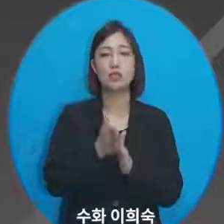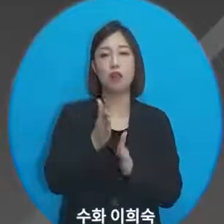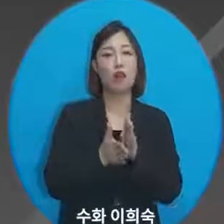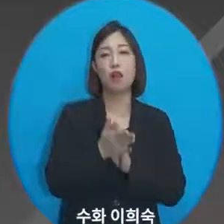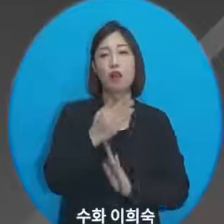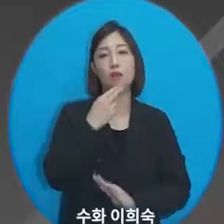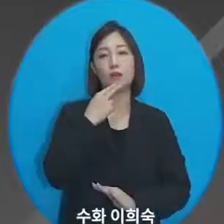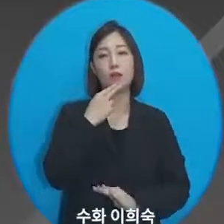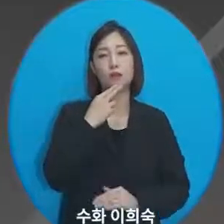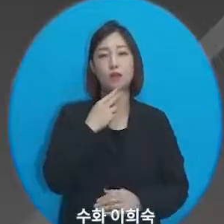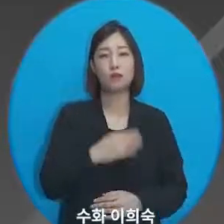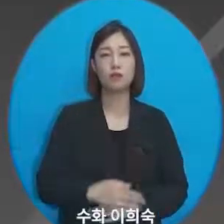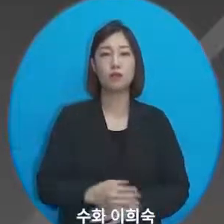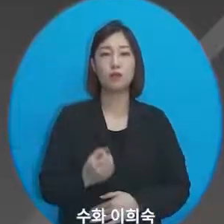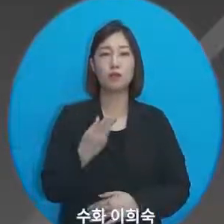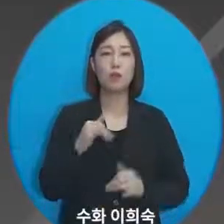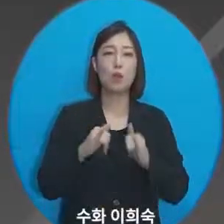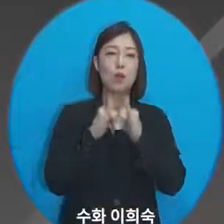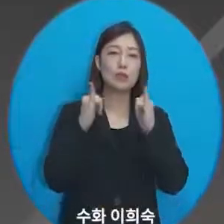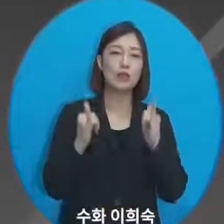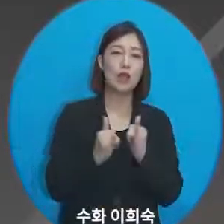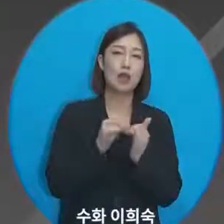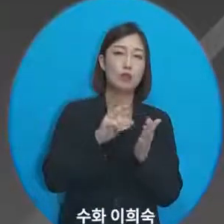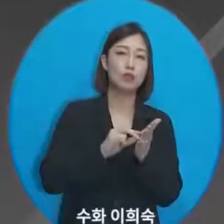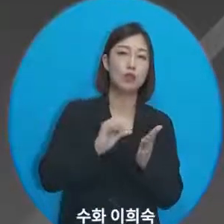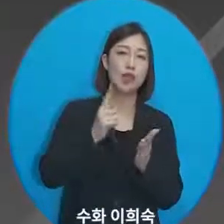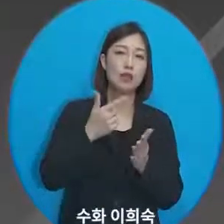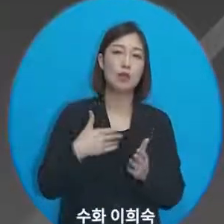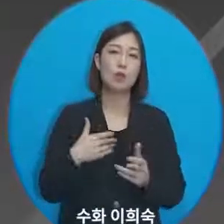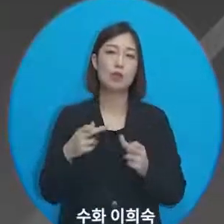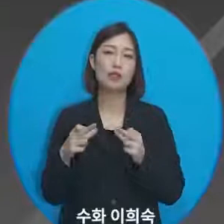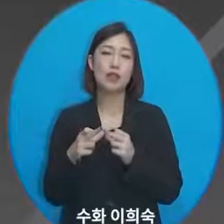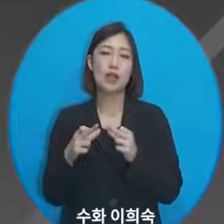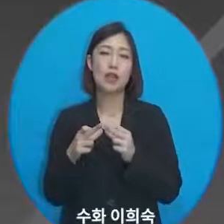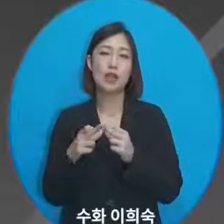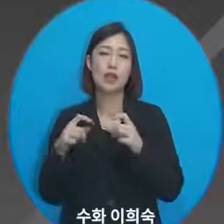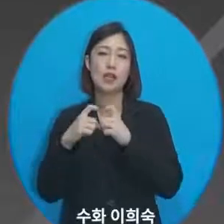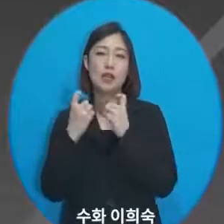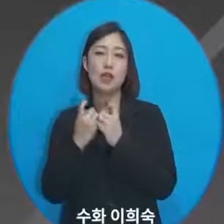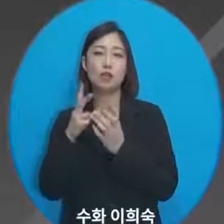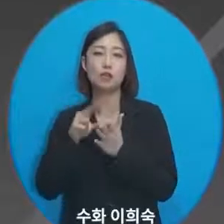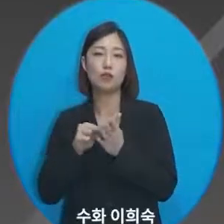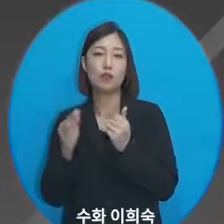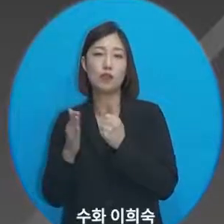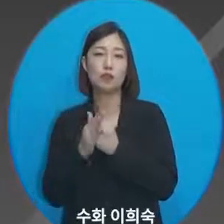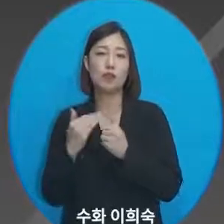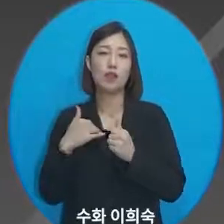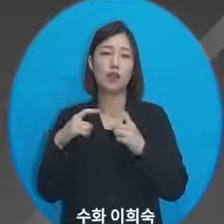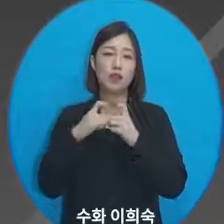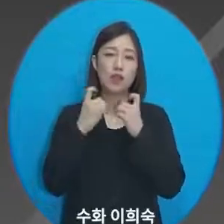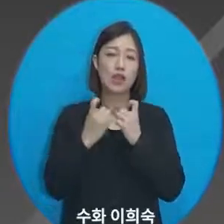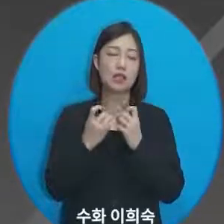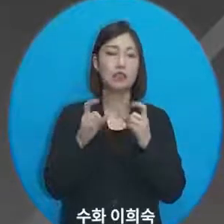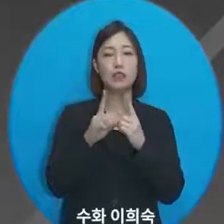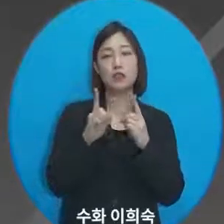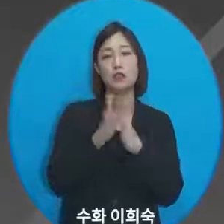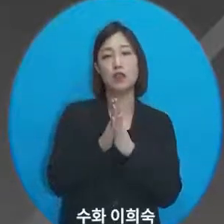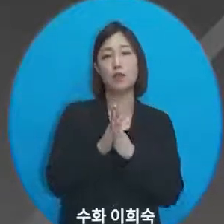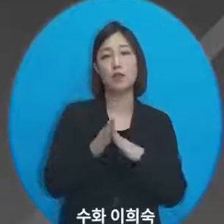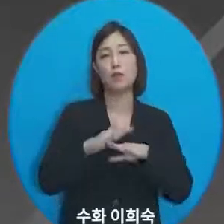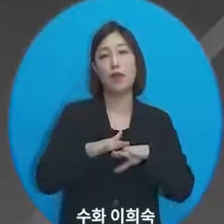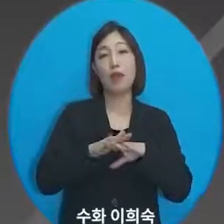그 장애인 본인의 힘으로 제가 근력을 키워서 저의 의지로 다녔던 그런 시기가 있었고요. 최근에는